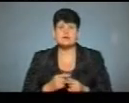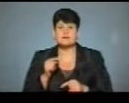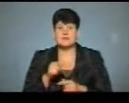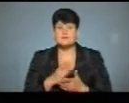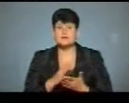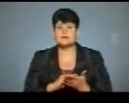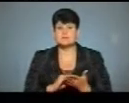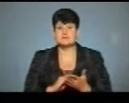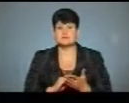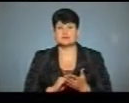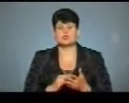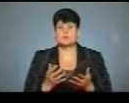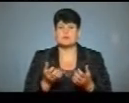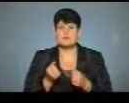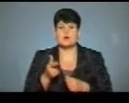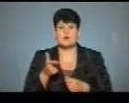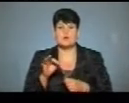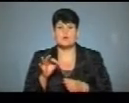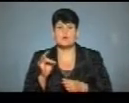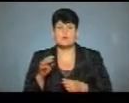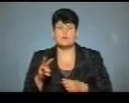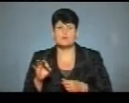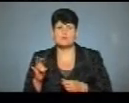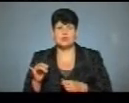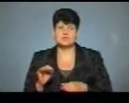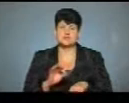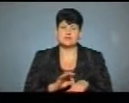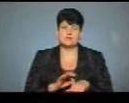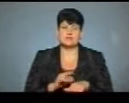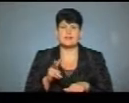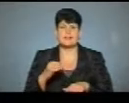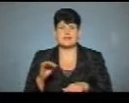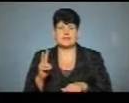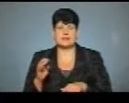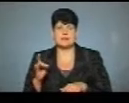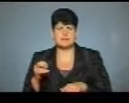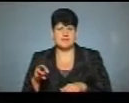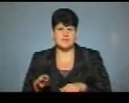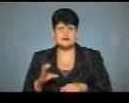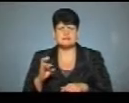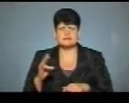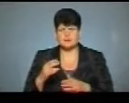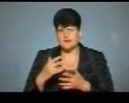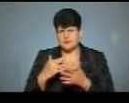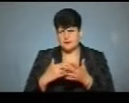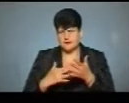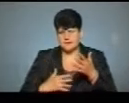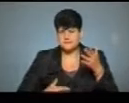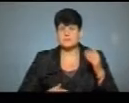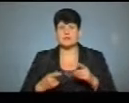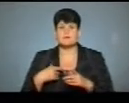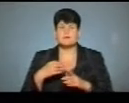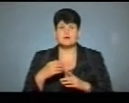чи приймалися гормони, імуносупресні препарати, чи хворіли на лейкемію, СНІД і так далі. Також перечислені,